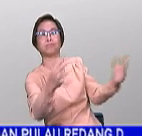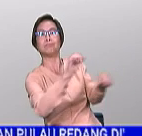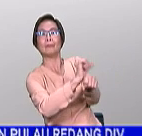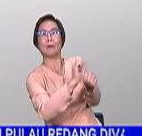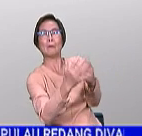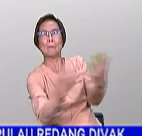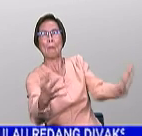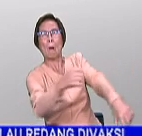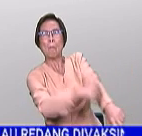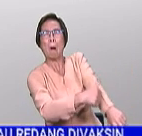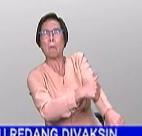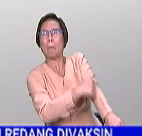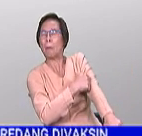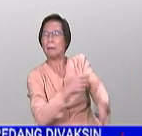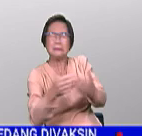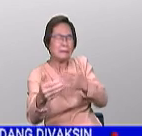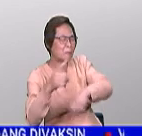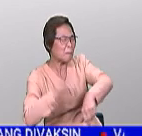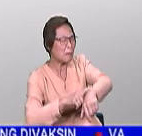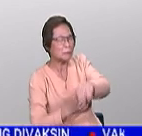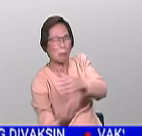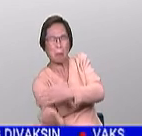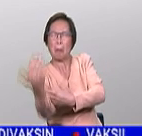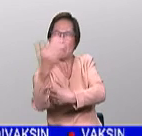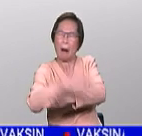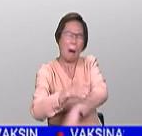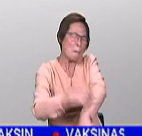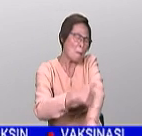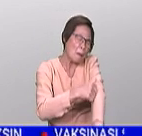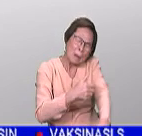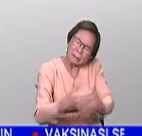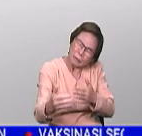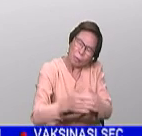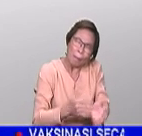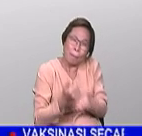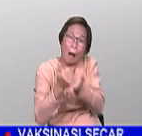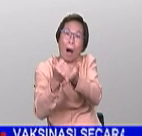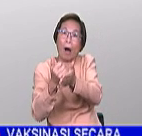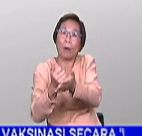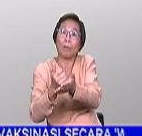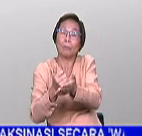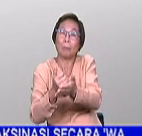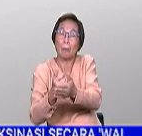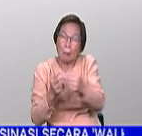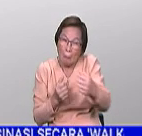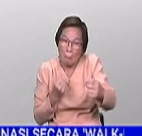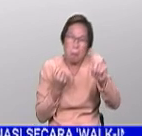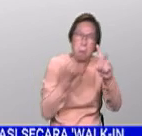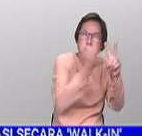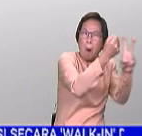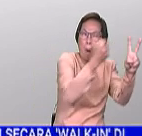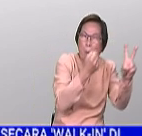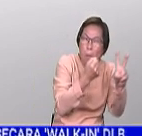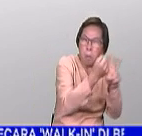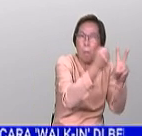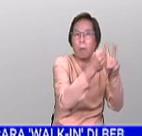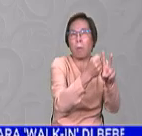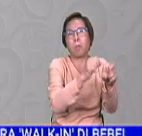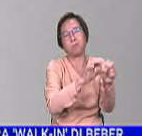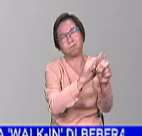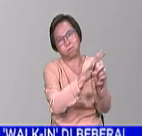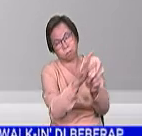atas pengorbanan tanpa mengirim masa serta penyalah dalam membantu mengurangi penularan uap khobits